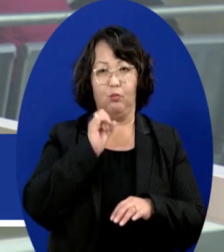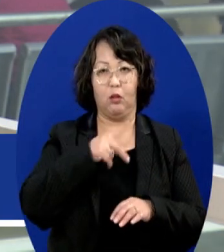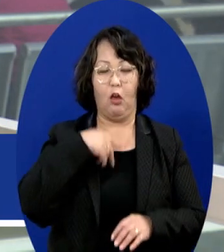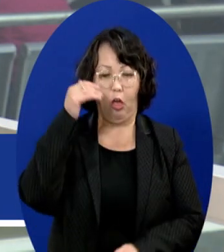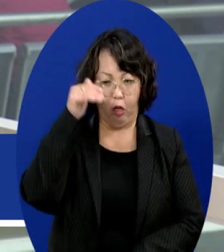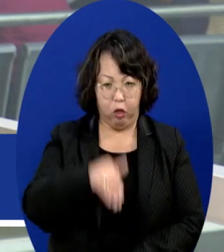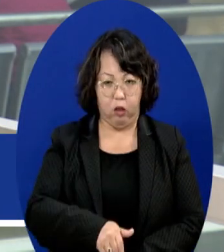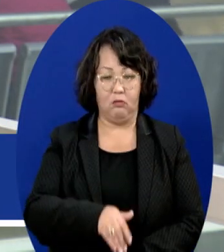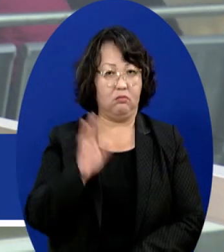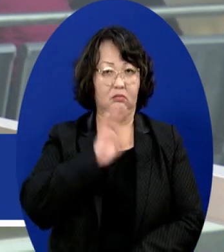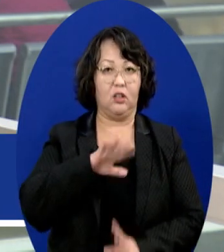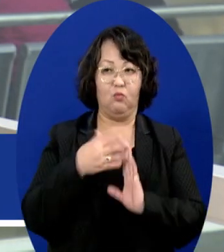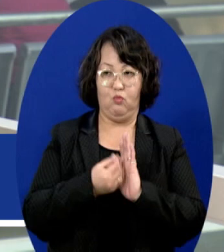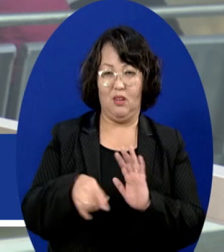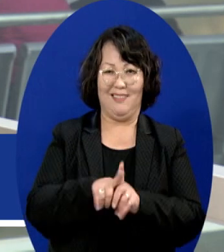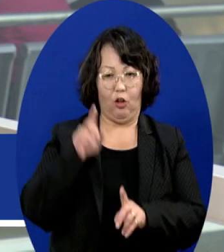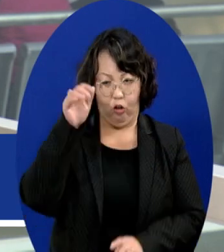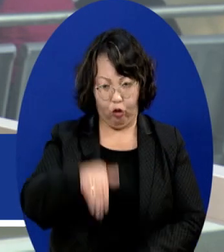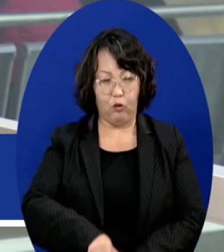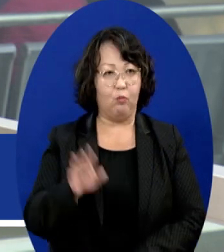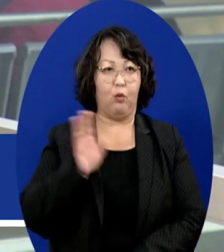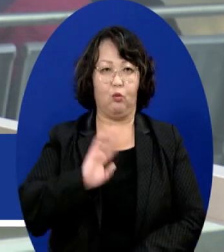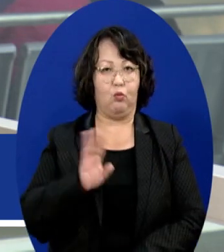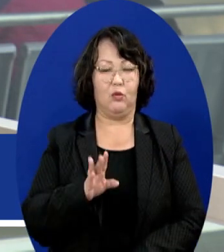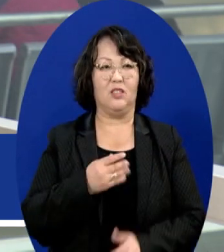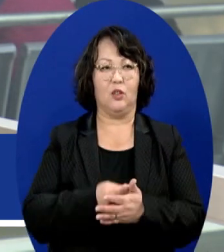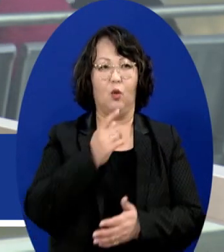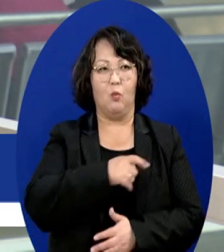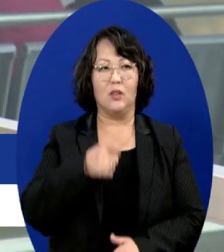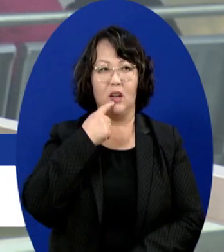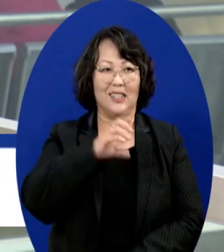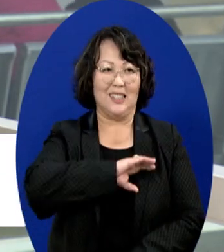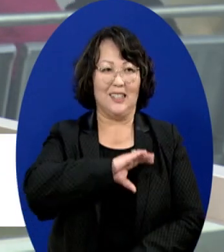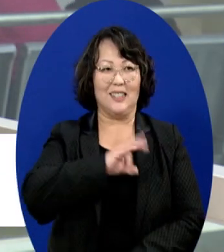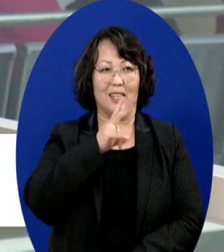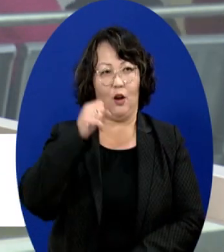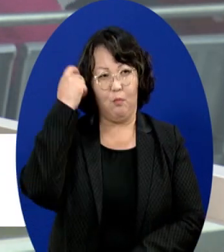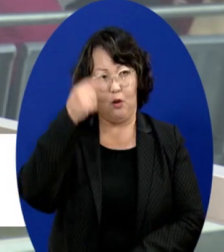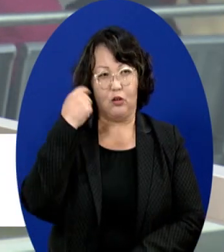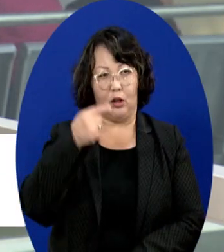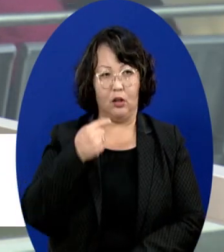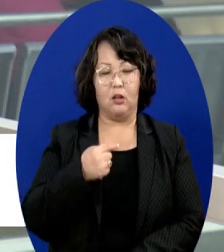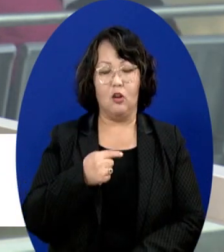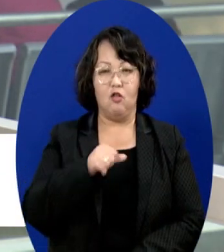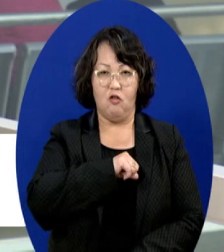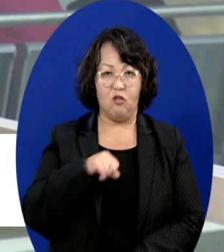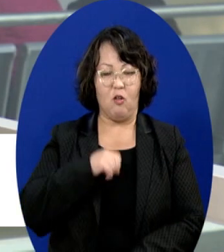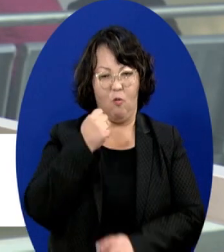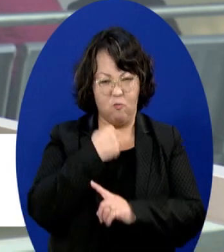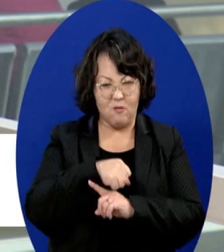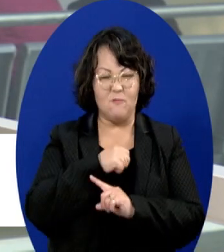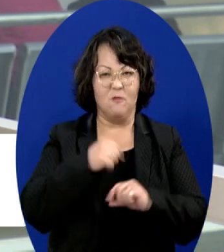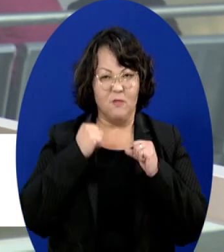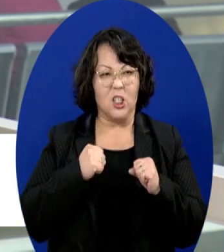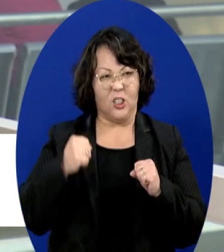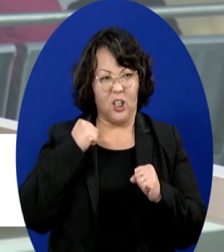Ар гэрийнхэн ч гэсэн. Тэгээ өөрийгөө кодлох хэрэг. Одоо нэг усуд яриад байдаг ш. Сэтгэл санаа бодлороо хүн өөрийгөө тэжээдэг гэж. Тэр маш зүг юм байна гэдгийг